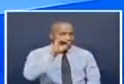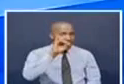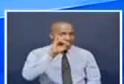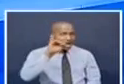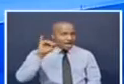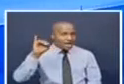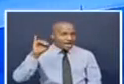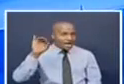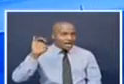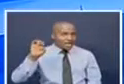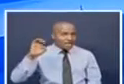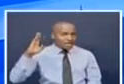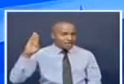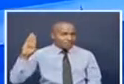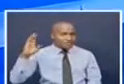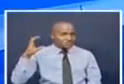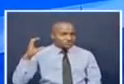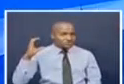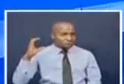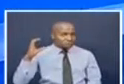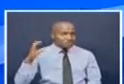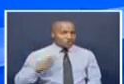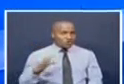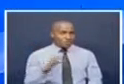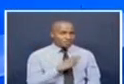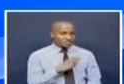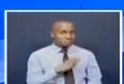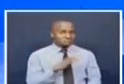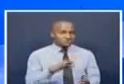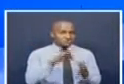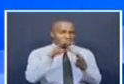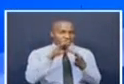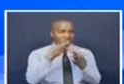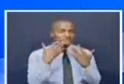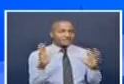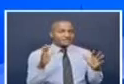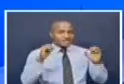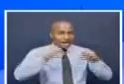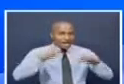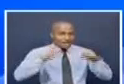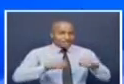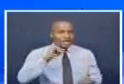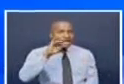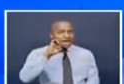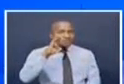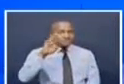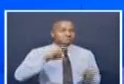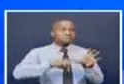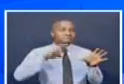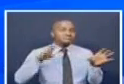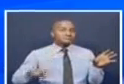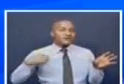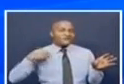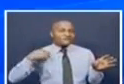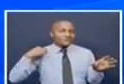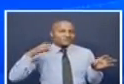mipaka IEBC. Tayari tunaona kamati maalum ya bunge imefikia aina fulani ya makubaliano na tume hiyo. Tume yenyewe kwa hiari imekubali kuondoka endapo kutakuwa